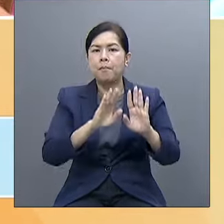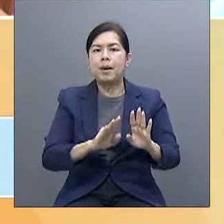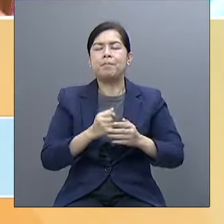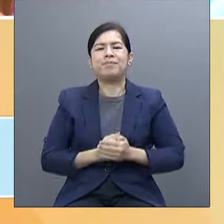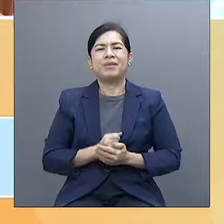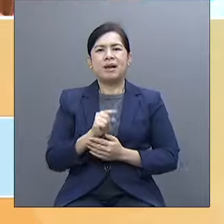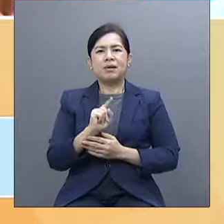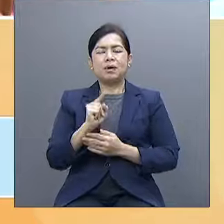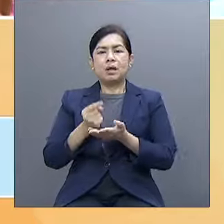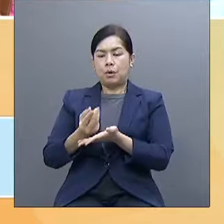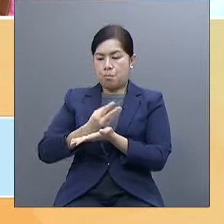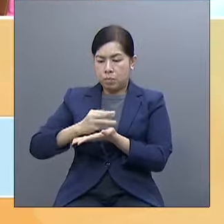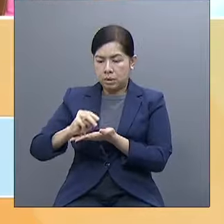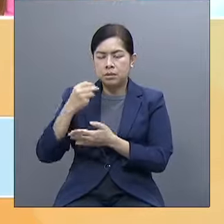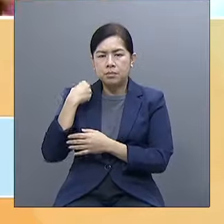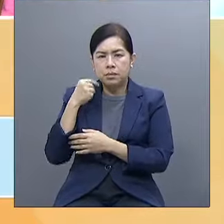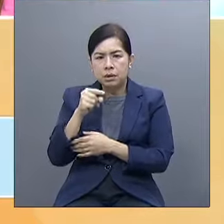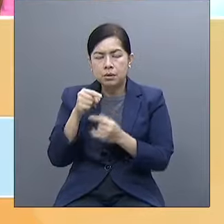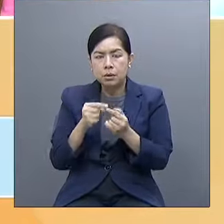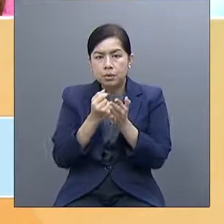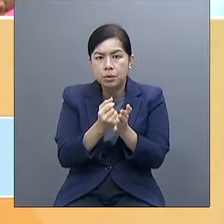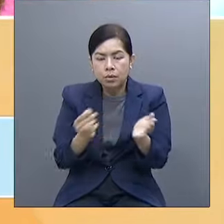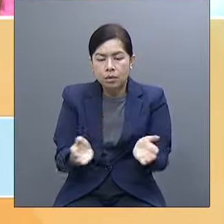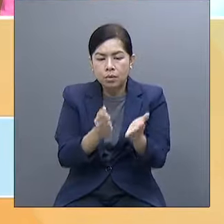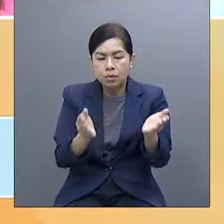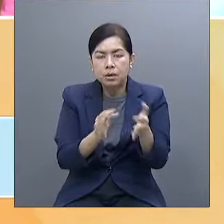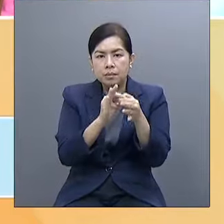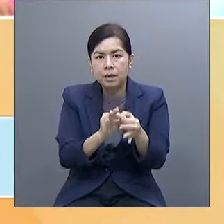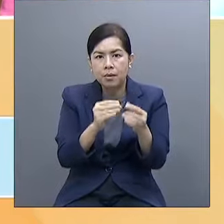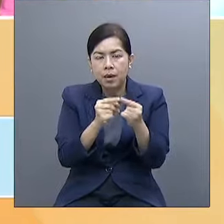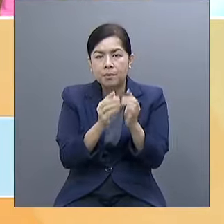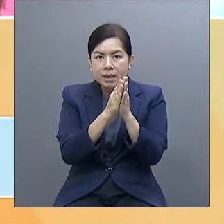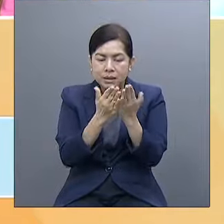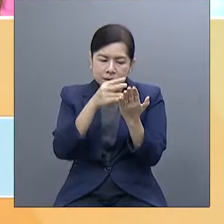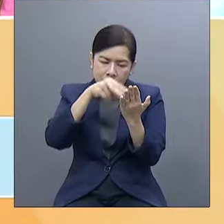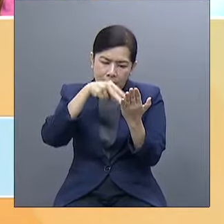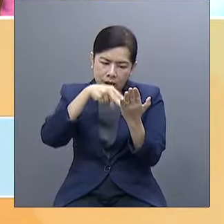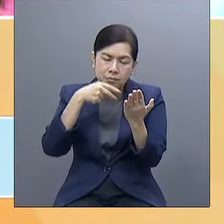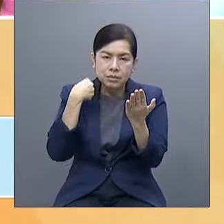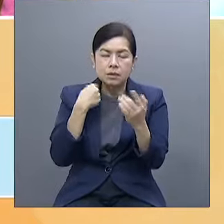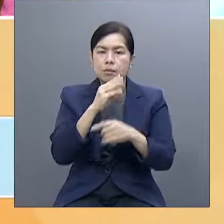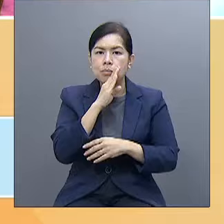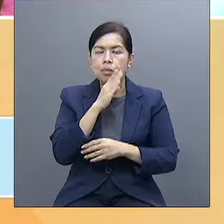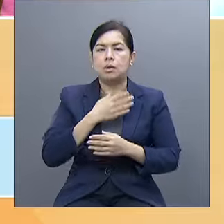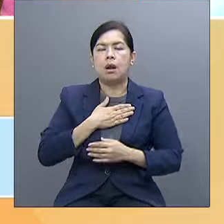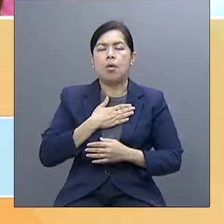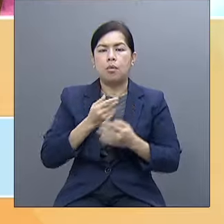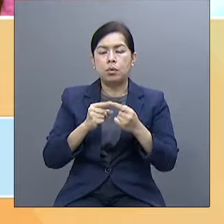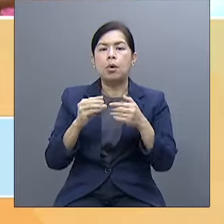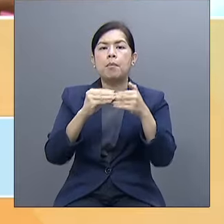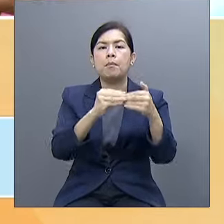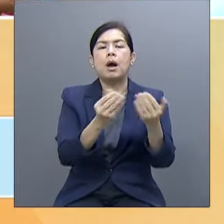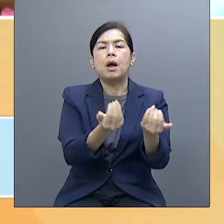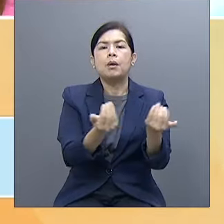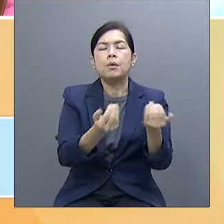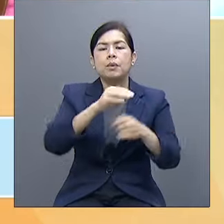นิธิอีกเสริมสร้างวัฒนธรรมการอ่านก็มาเปิดตัวนิทานว่าด้วยเรื่องคุณจะปลอดภัยยังไงถ้าคุณจะพาลูกไปทะเลเด็กๆก็สนุก